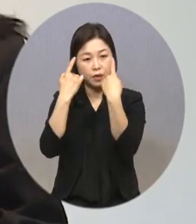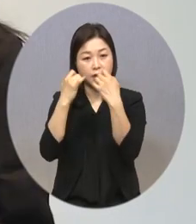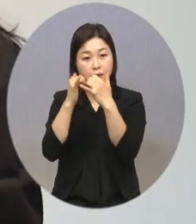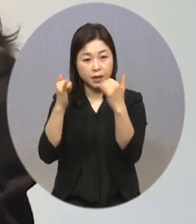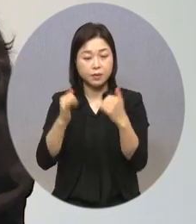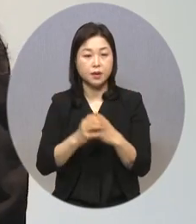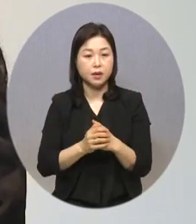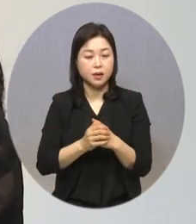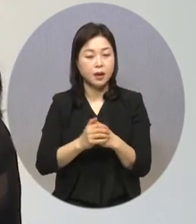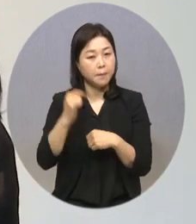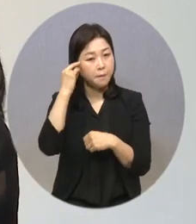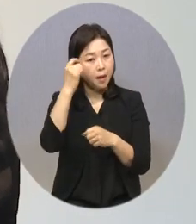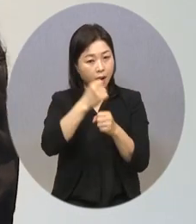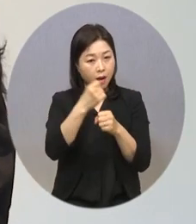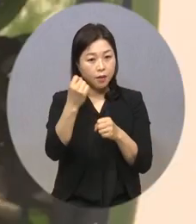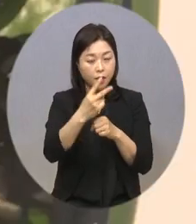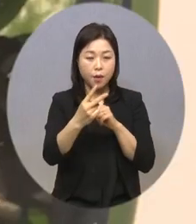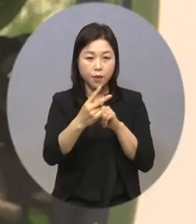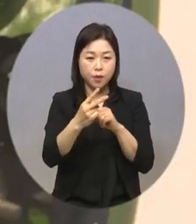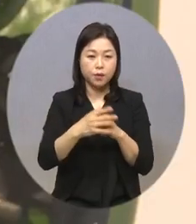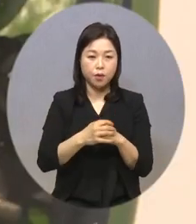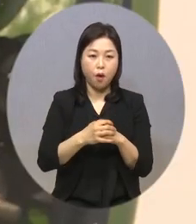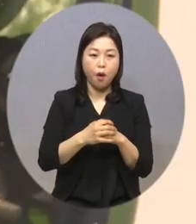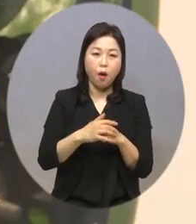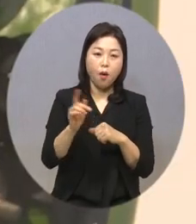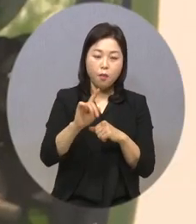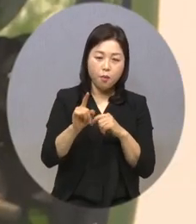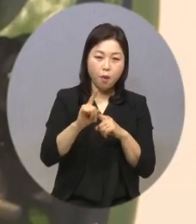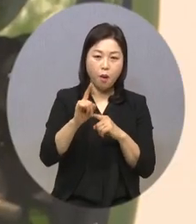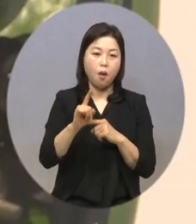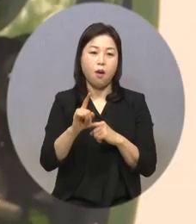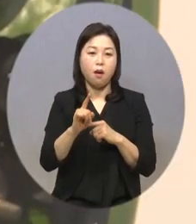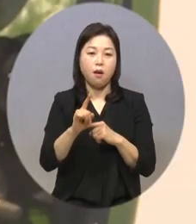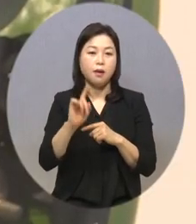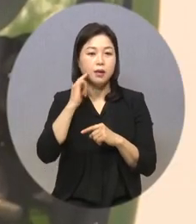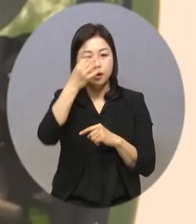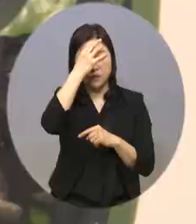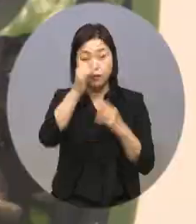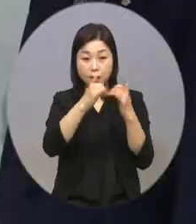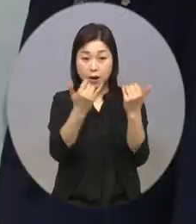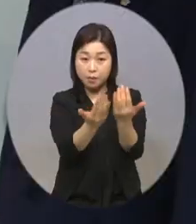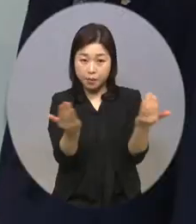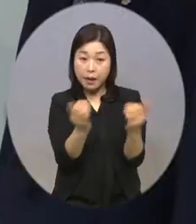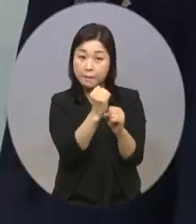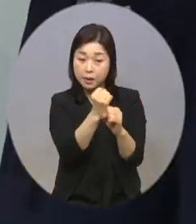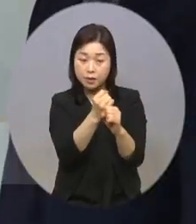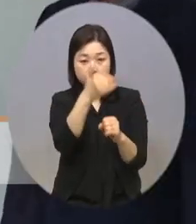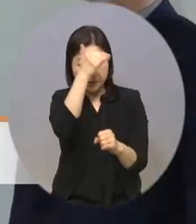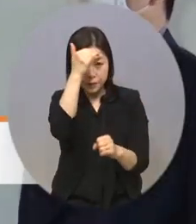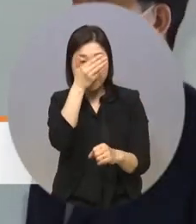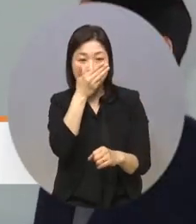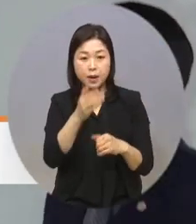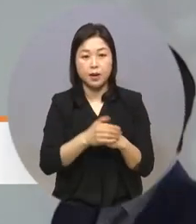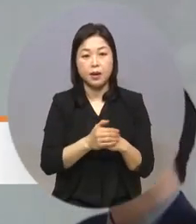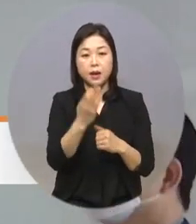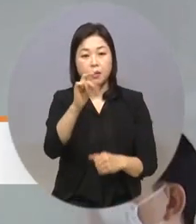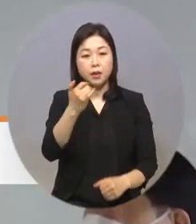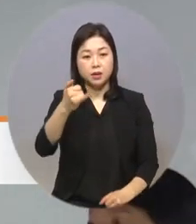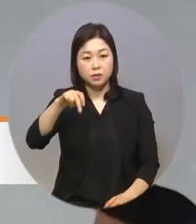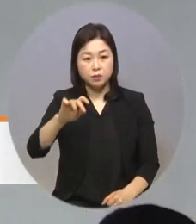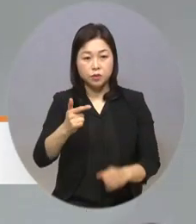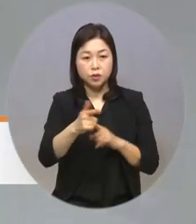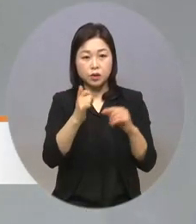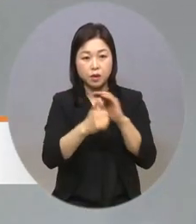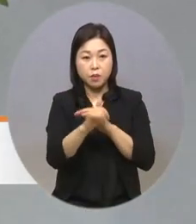여행객들에게 창조적이며 거침없는 예술가의 작품을 관람할 수 있도록 기획됐습니다. 전시회는 백남준 작가의